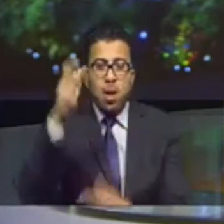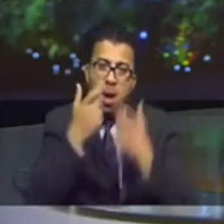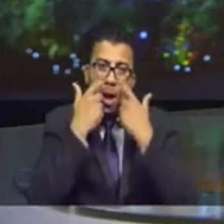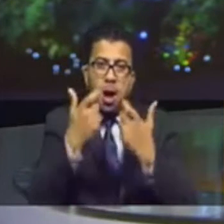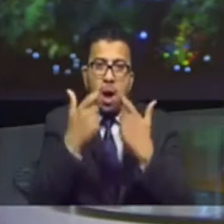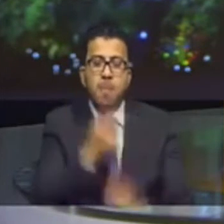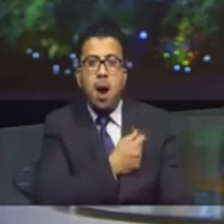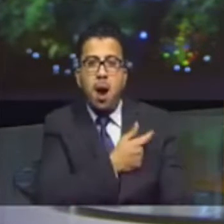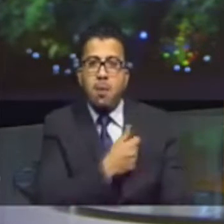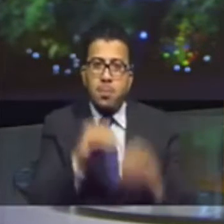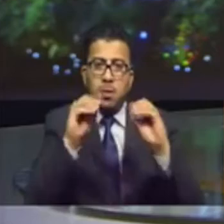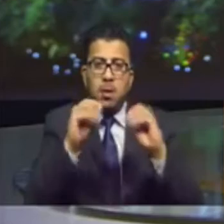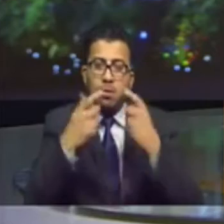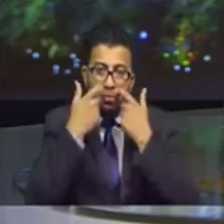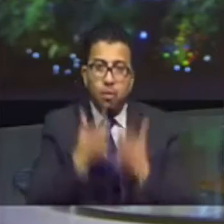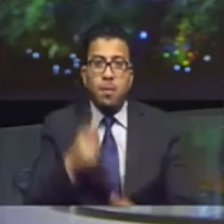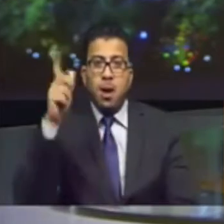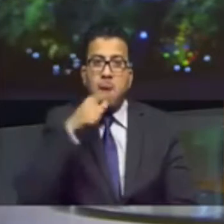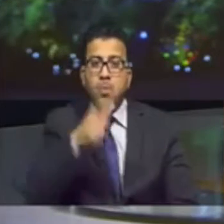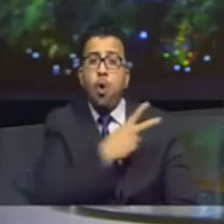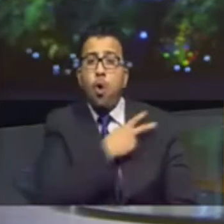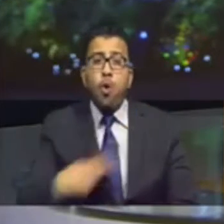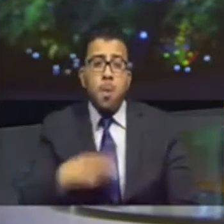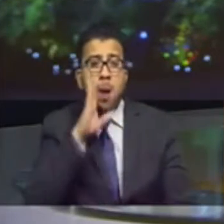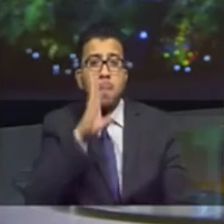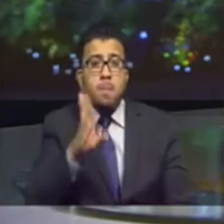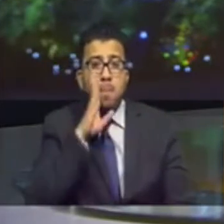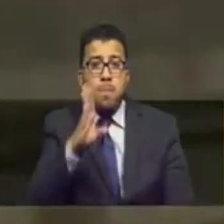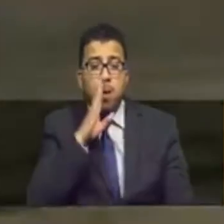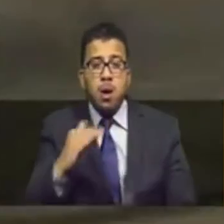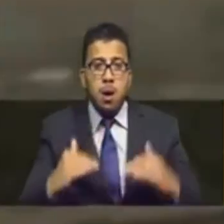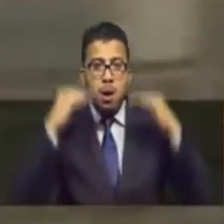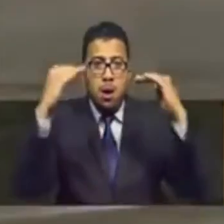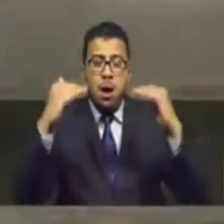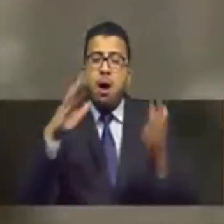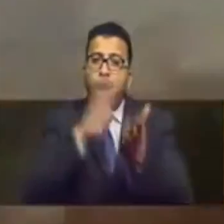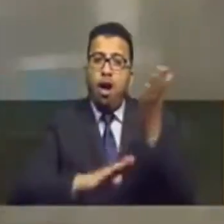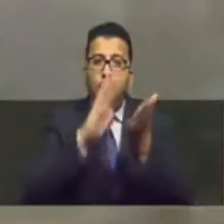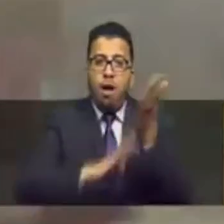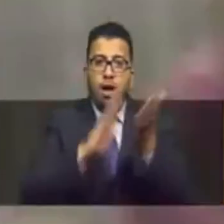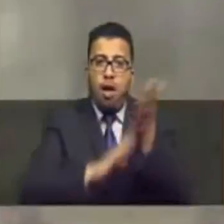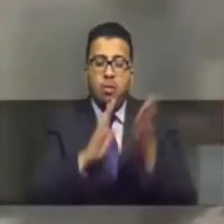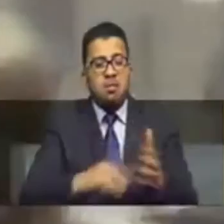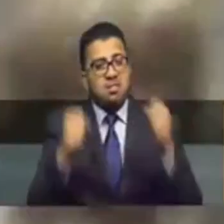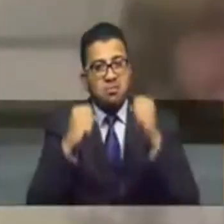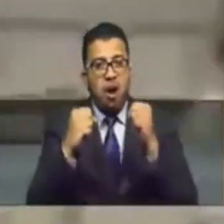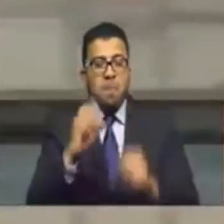الراهنة التي تشهدها البلاد. ورفع الحكومة البلجيكية درجة التأهب إلى المرحلة